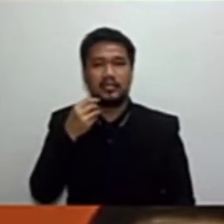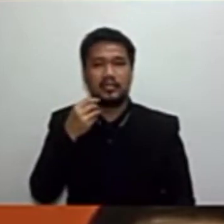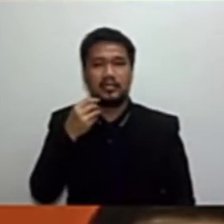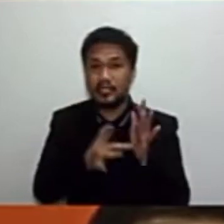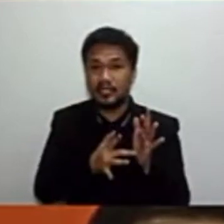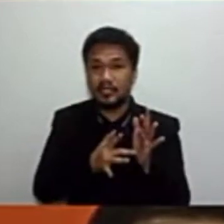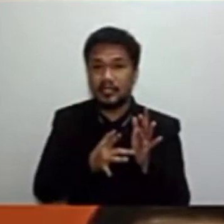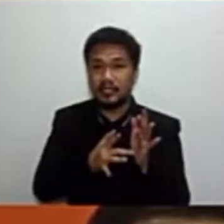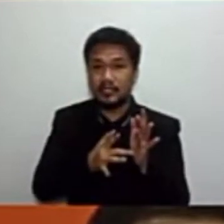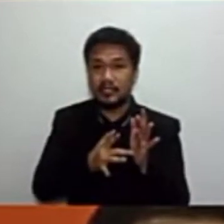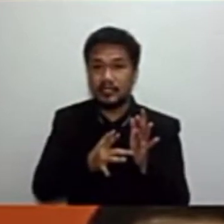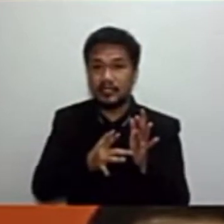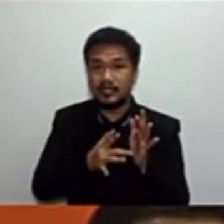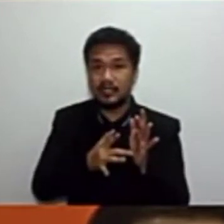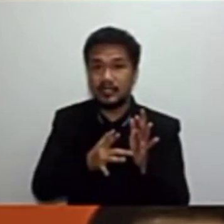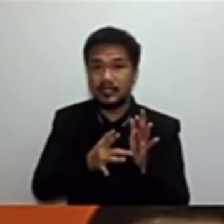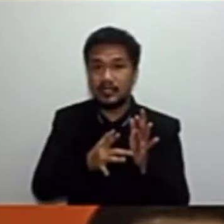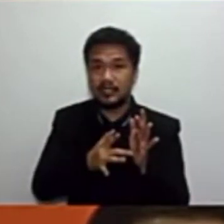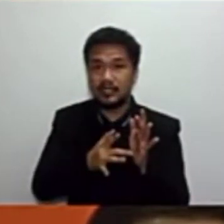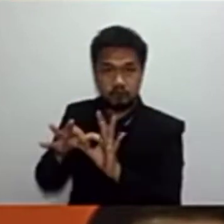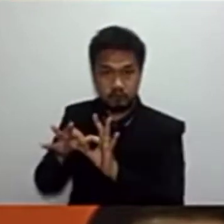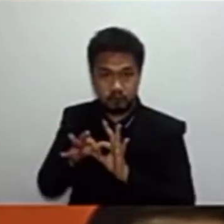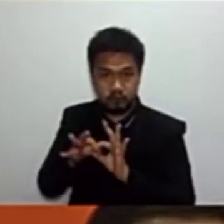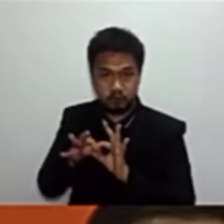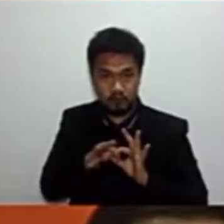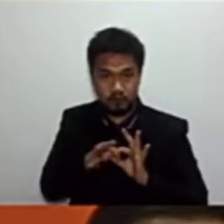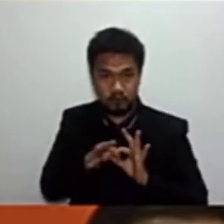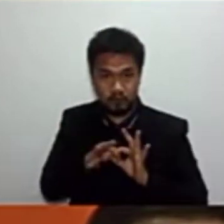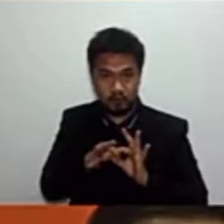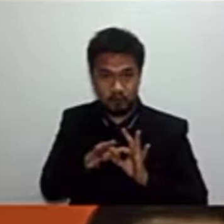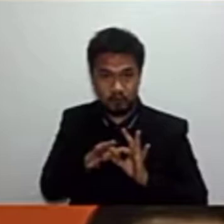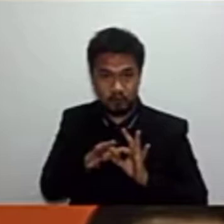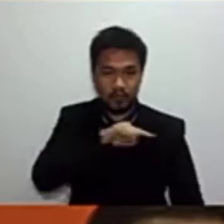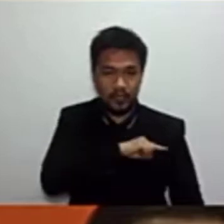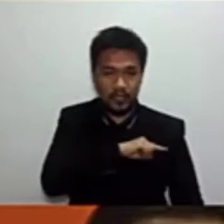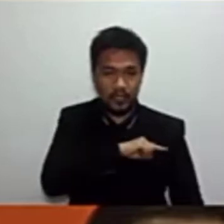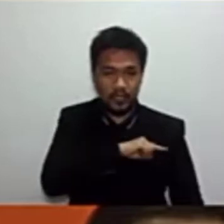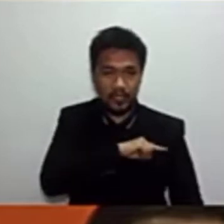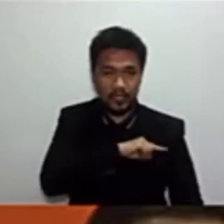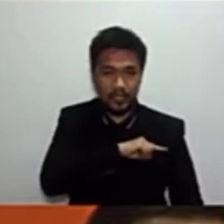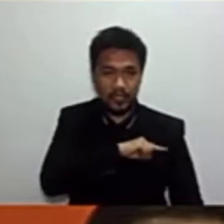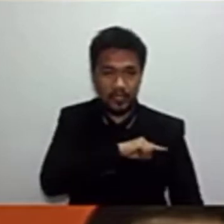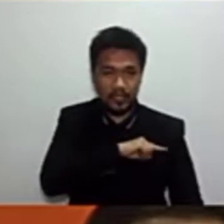sa atin upang tayo ay iligtas.